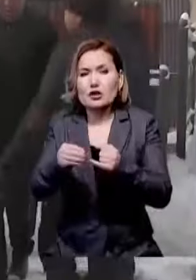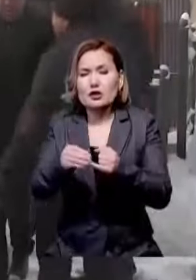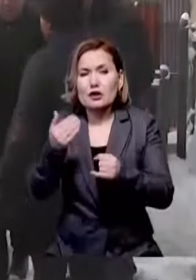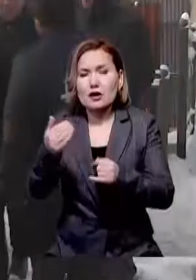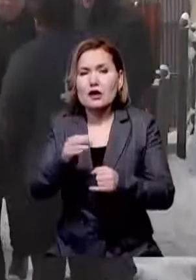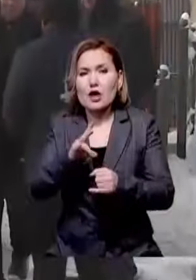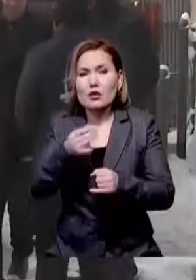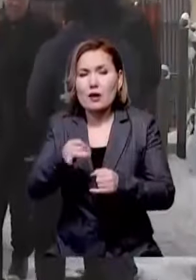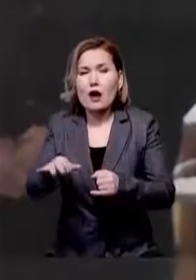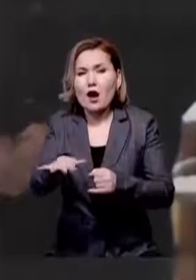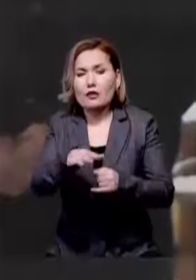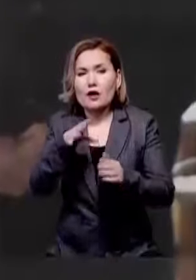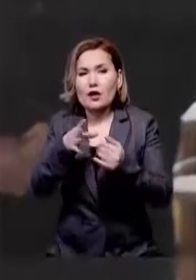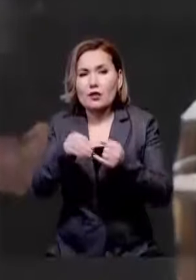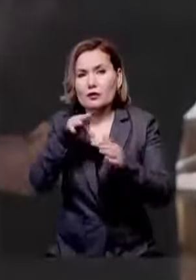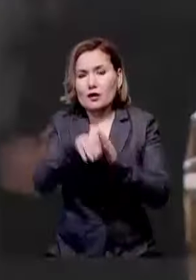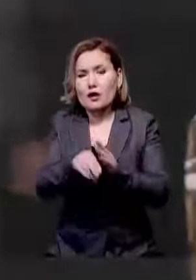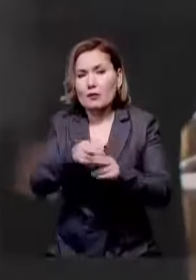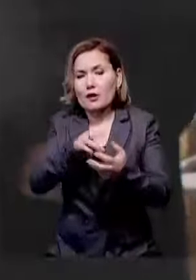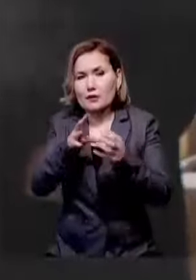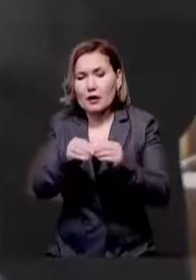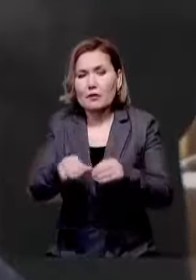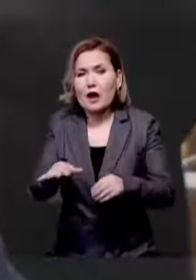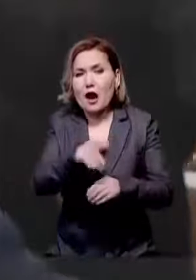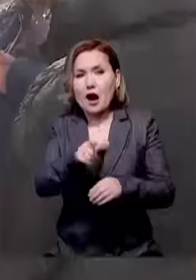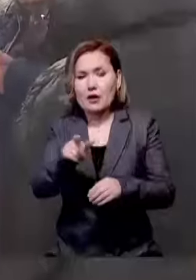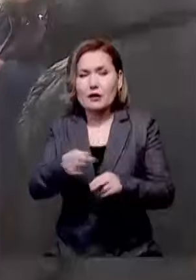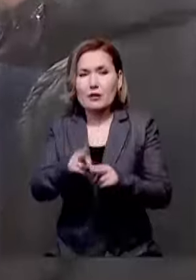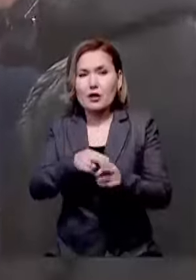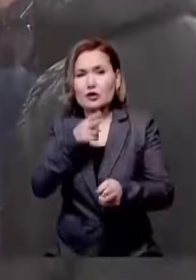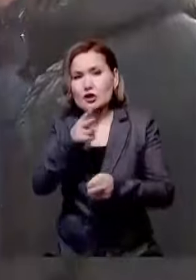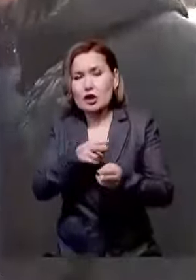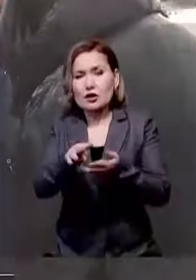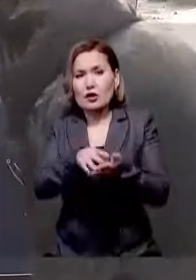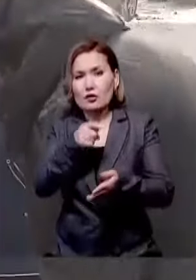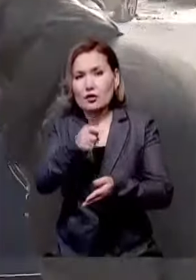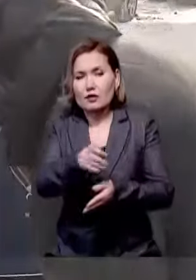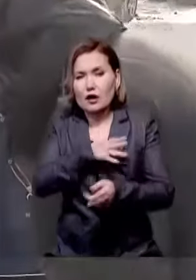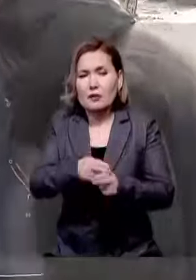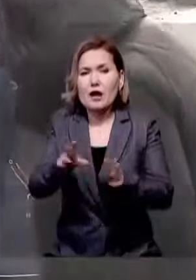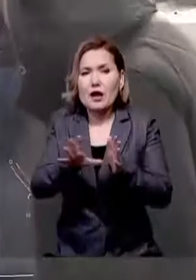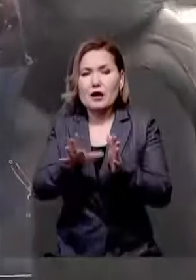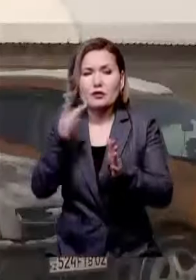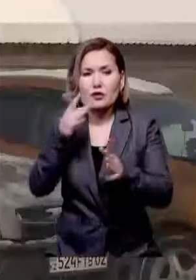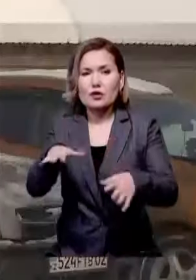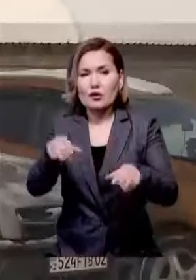ауданына қосылады. Қалалық инфрақұрылымның қызығын көреміз деген тұрғындардың арманы әлі орындалмай келеді. Әсіресе электр жарығы жиі сөнеді. 2020